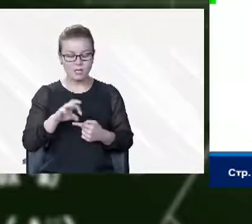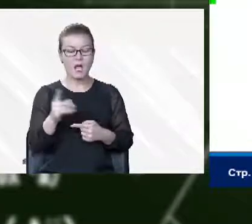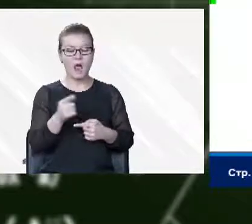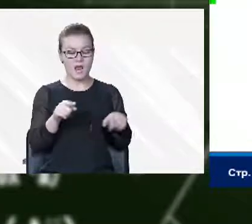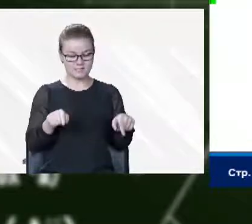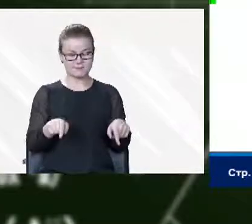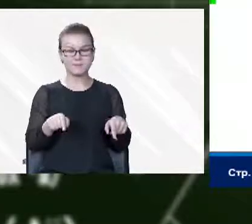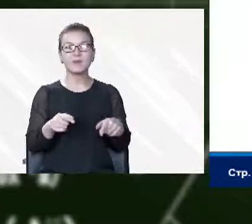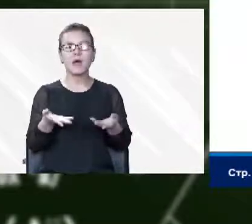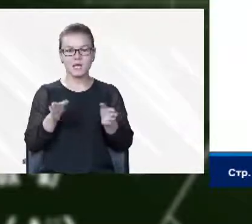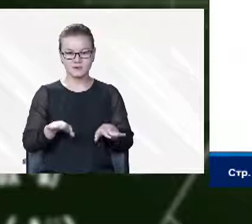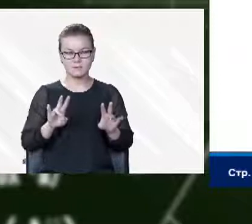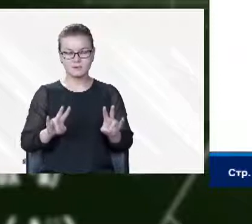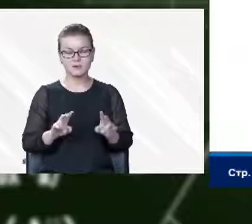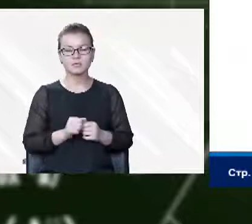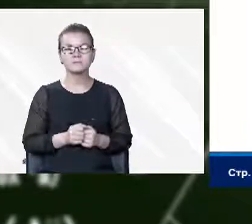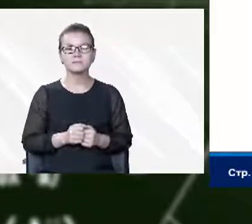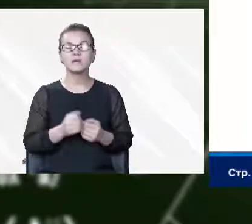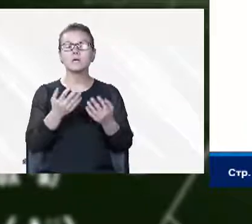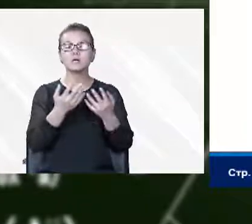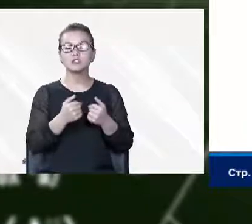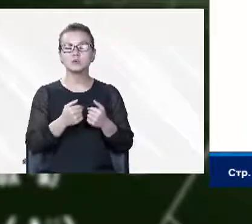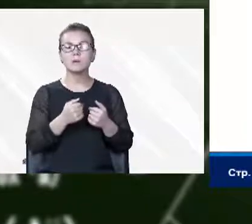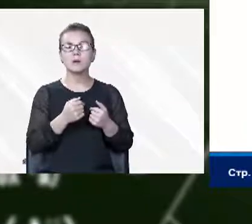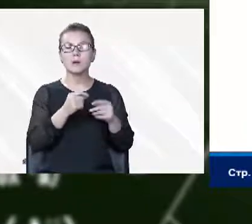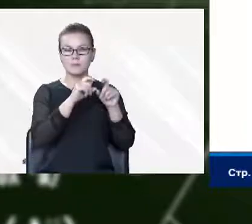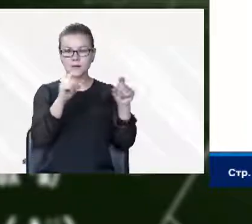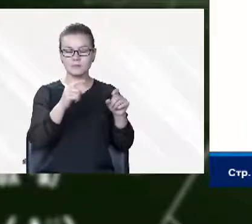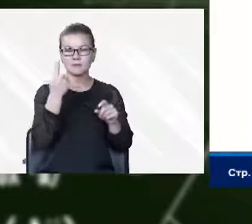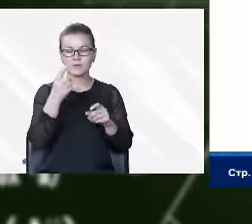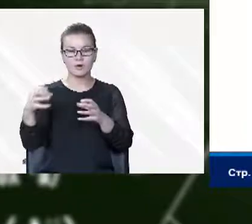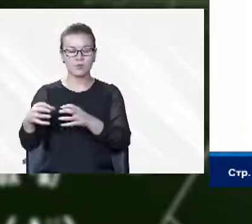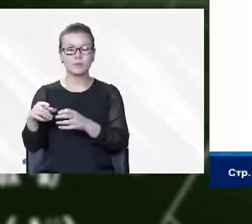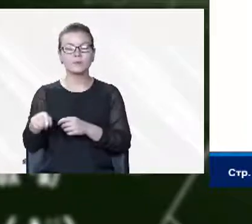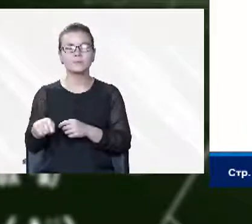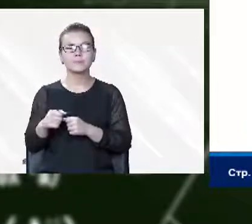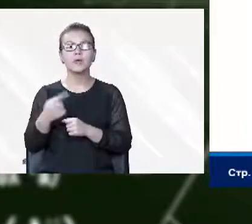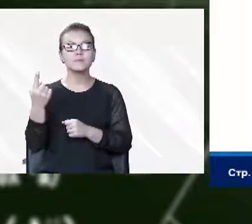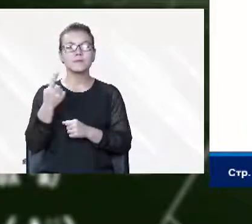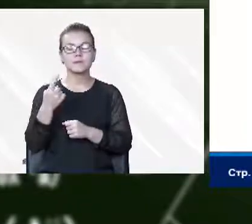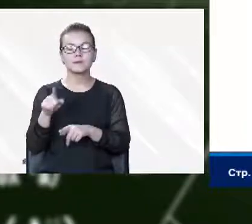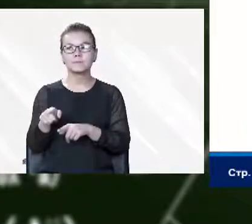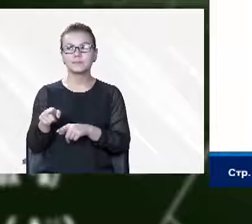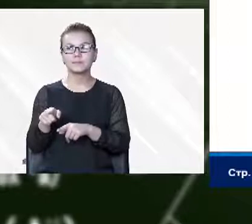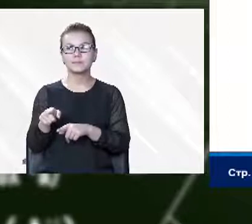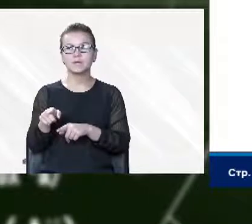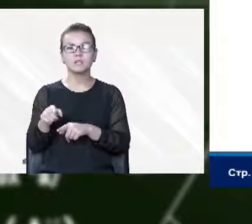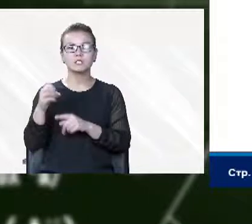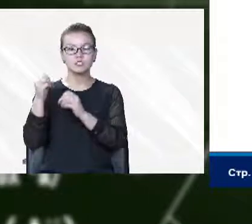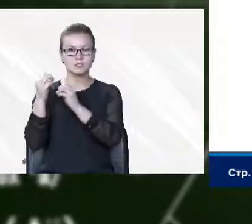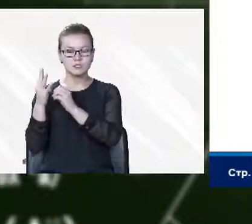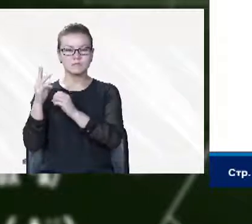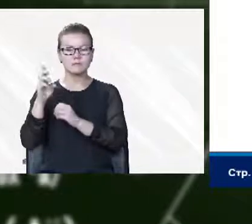прежним. Решим примеры первой группы. Пример первый.